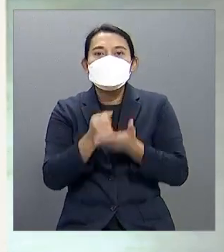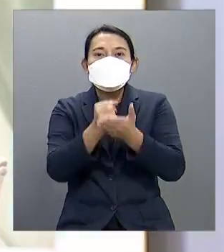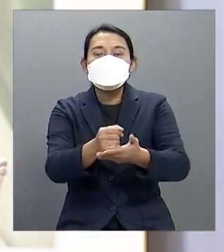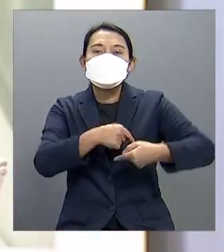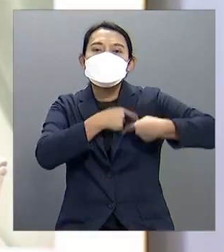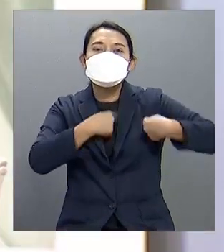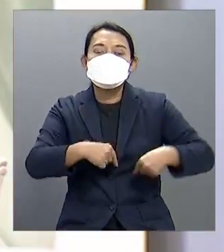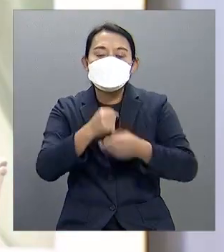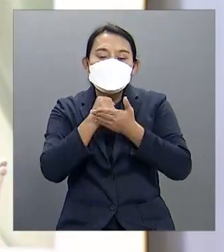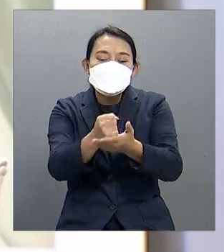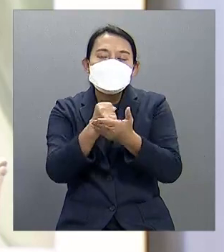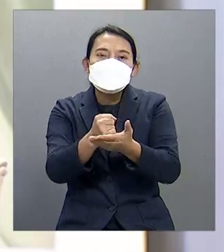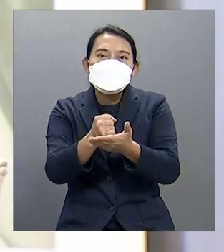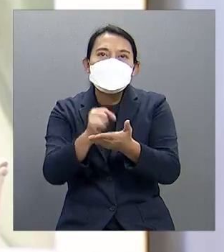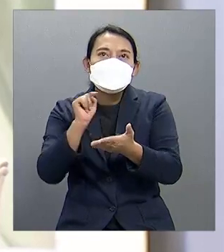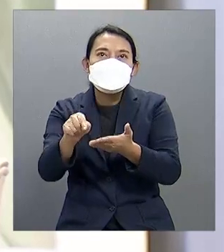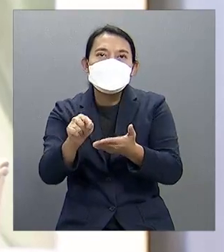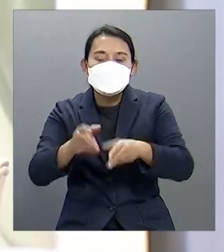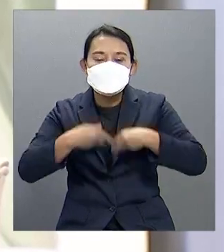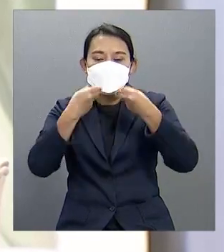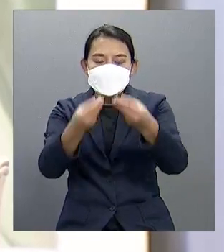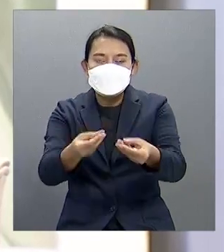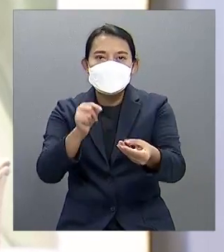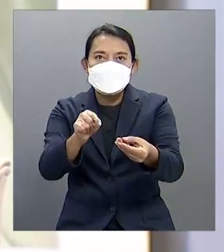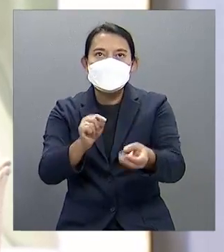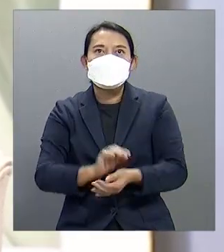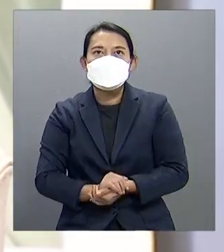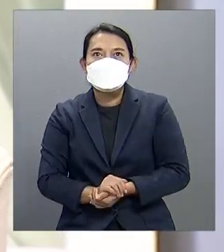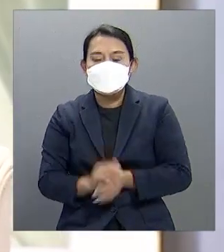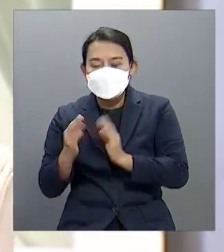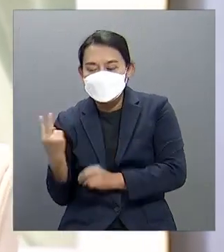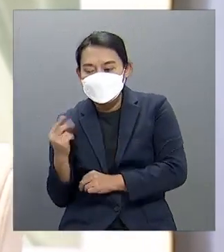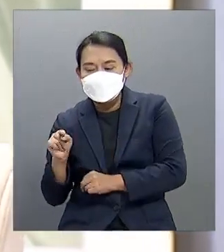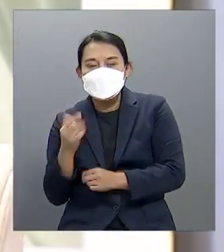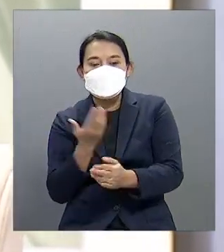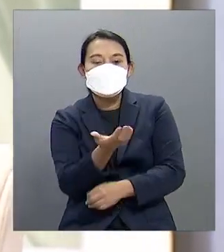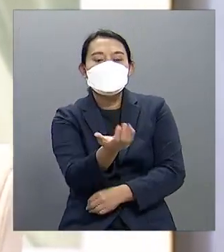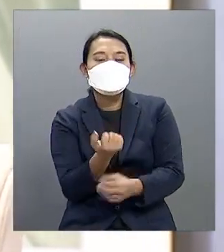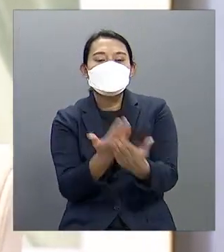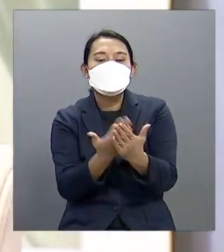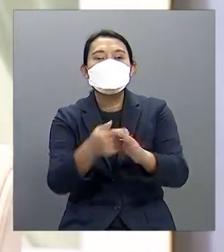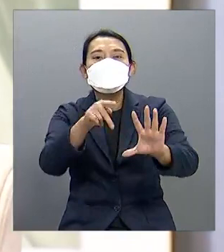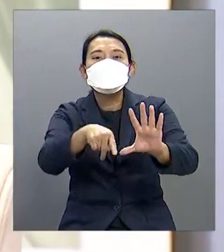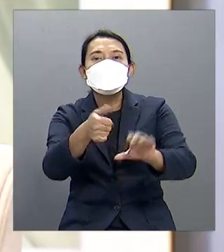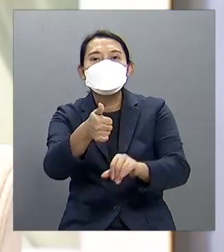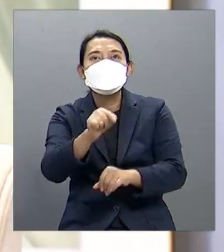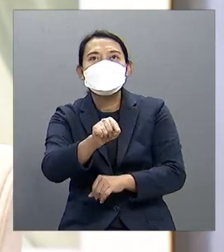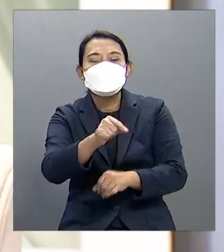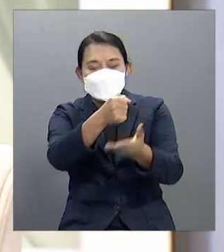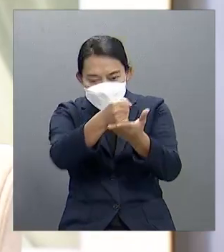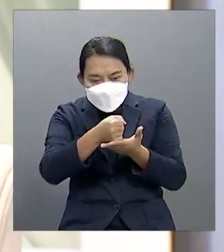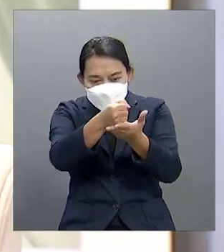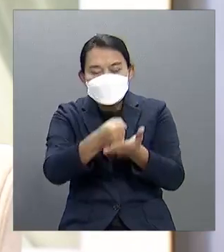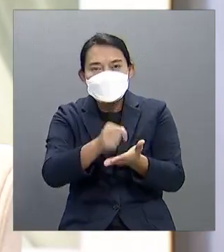คะ โอ้โหเมตตาธรรมแบบนี้ยังไงยุ้ยกับพี่ต๊อบเราขอยืมสักคนละ 5,000 ละกันกับพี่ปูเป้ เมตตาธรรมคำจุลโลกเพราะว่า